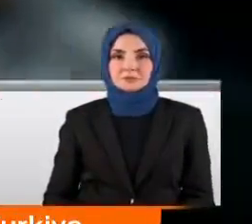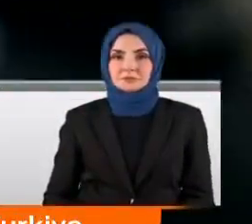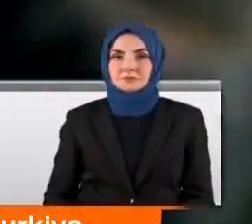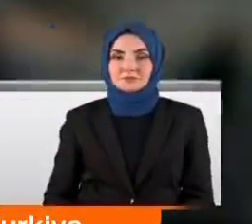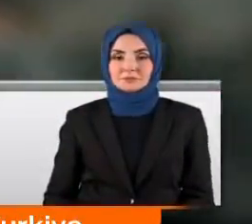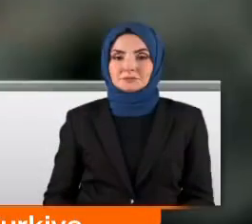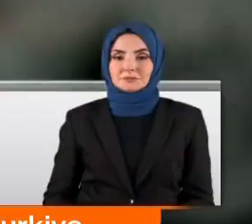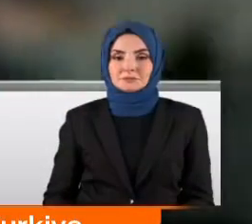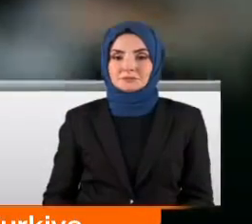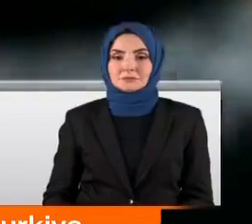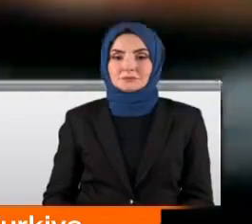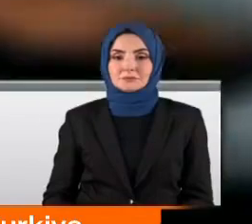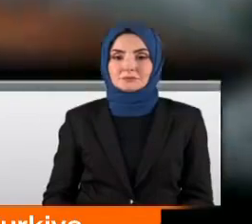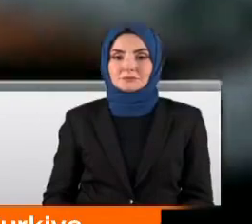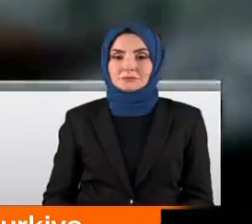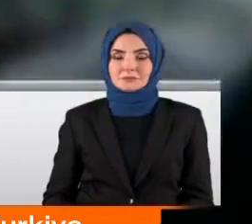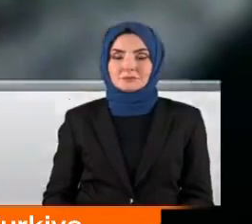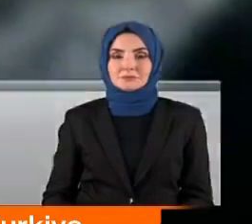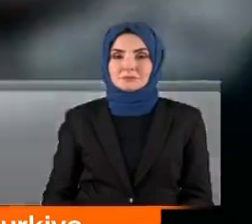bak insanlar mağdur kaldı